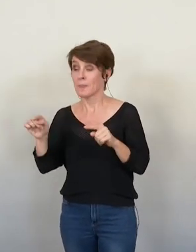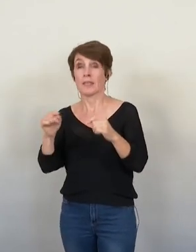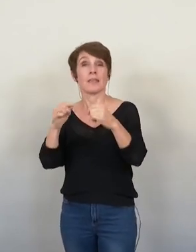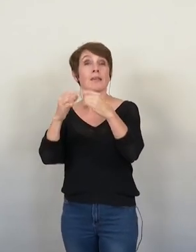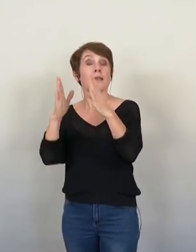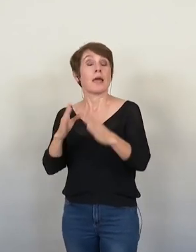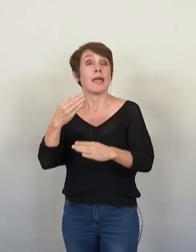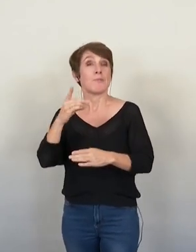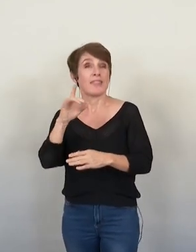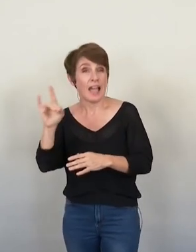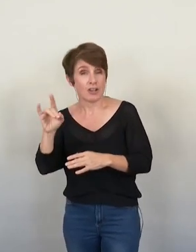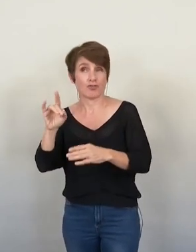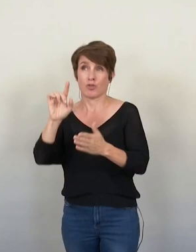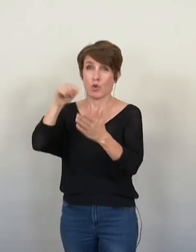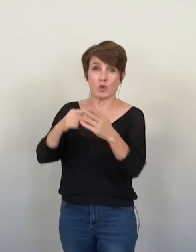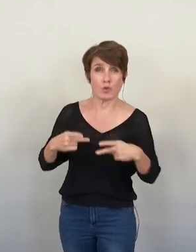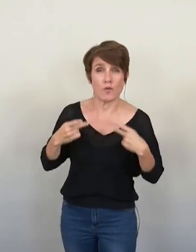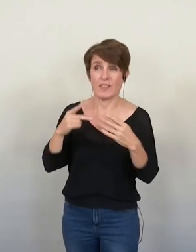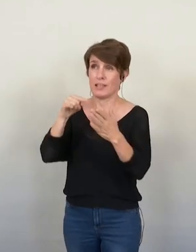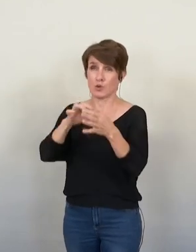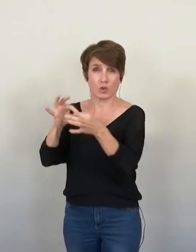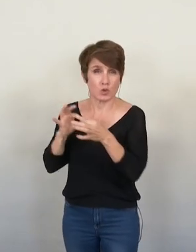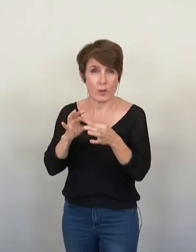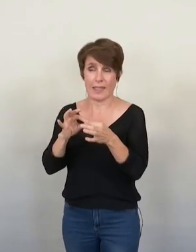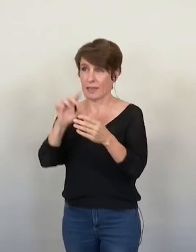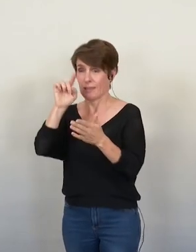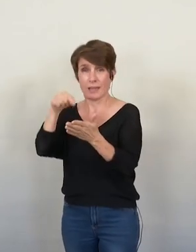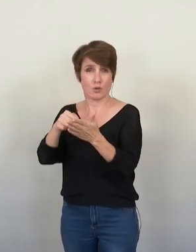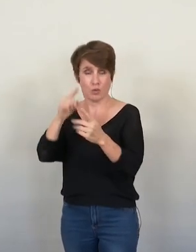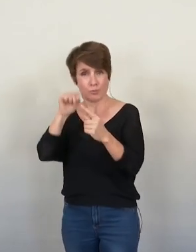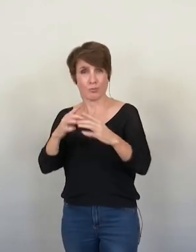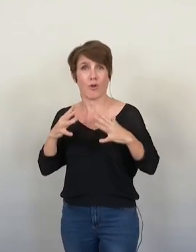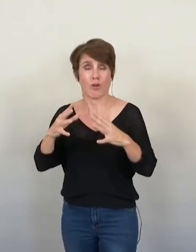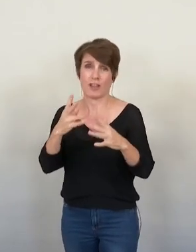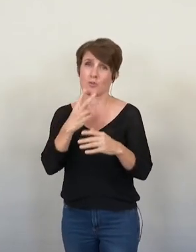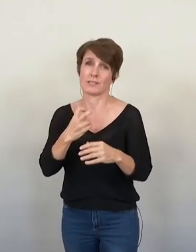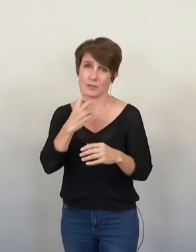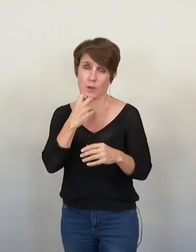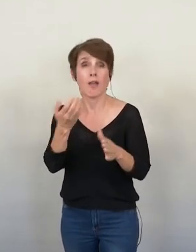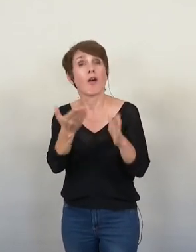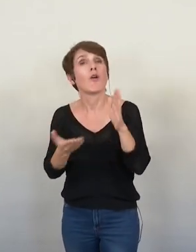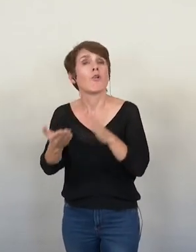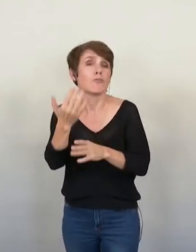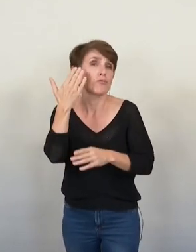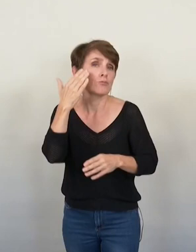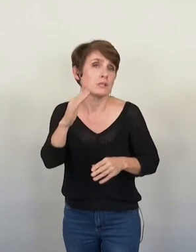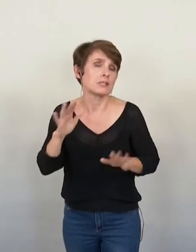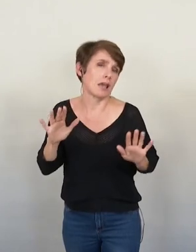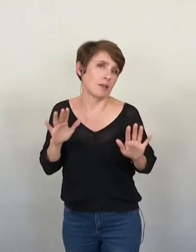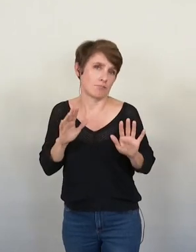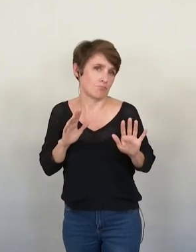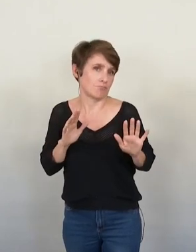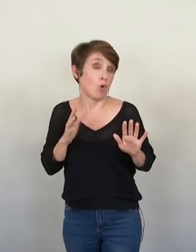fois des lieux de vie des lieux de solidarité des lieux d'engagement citoyen vous le savez et si vous ne savez pas vous allez